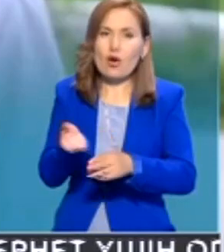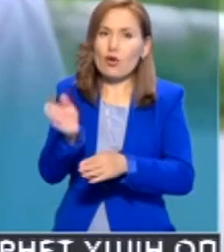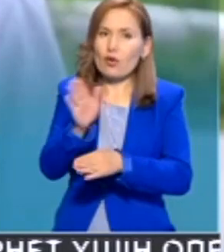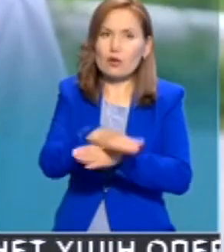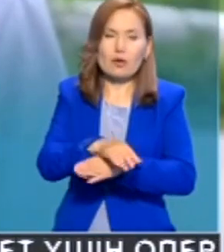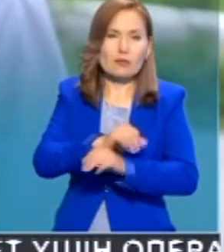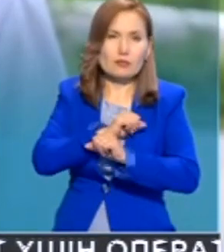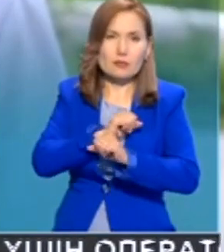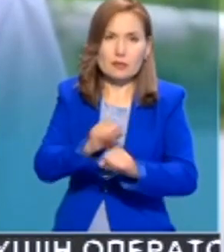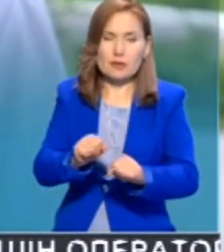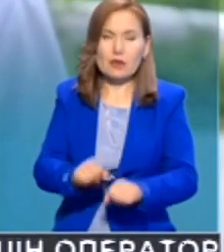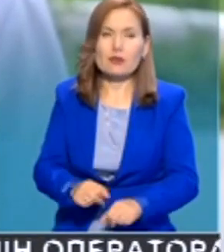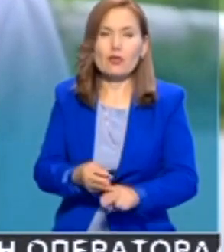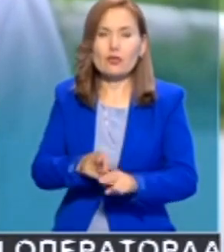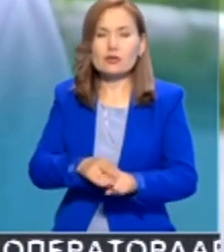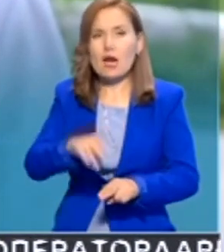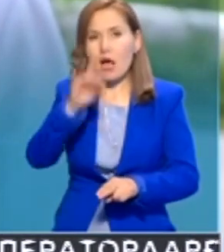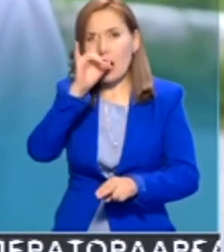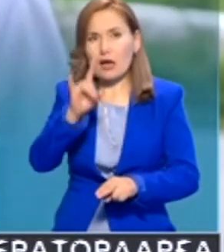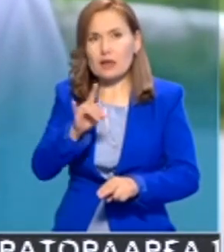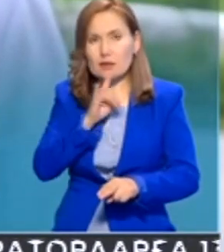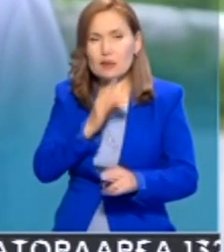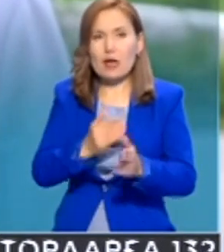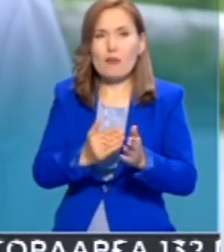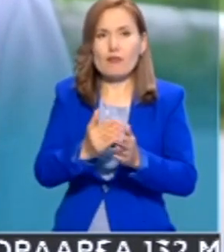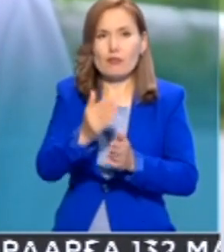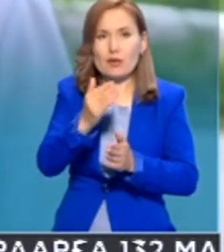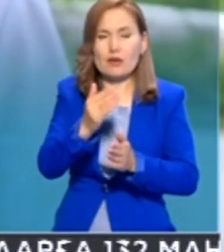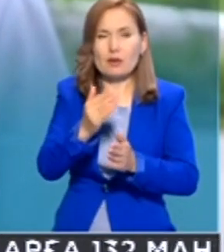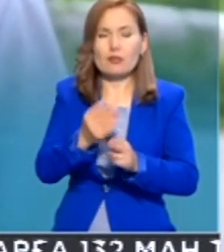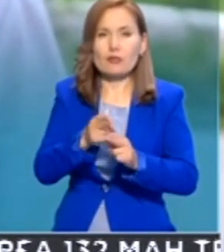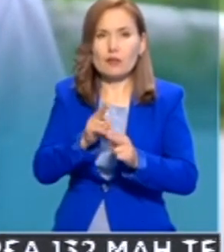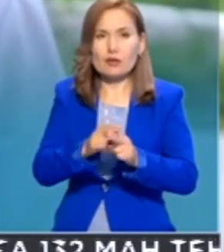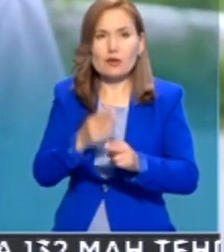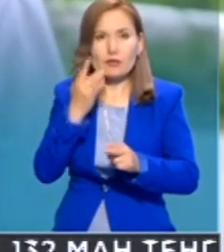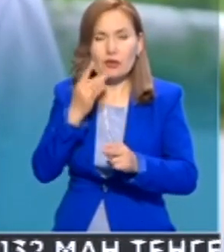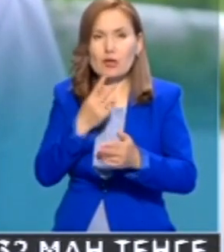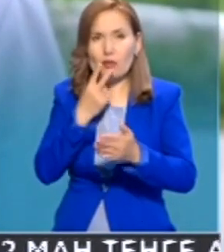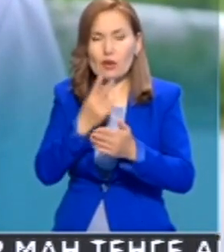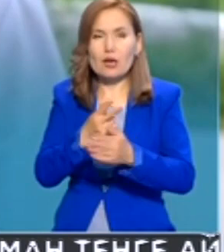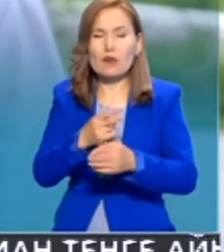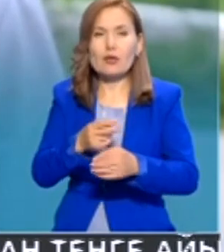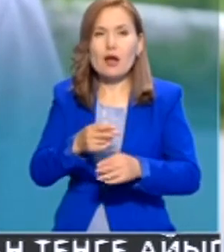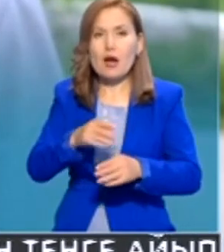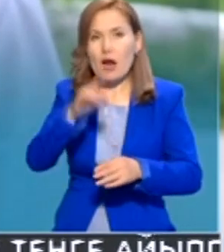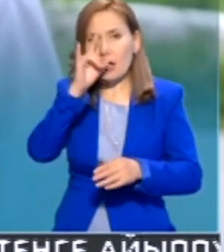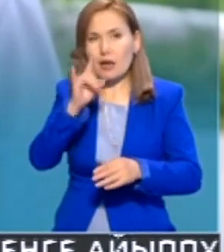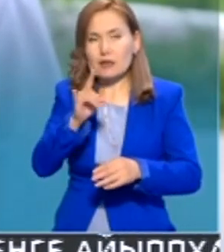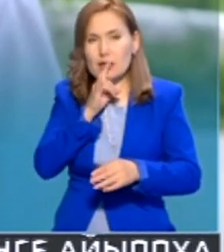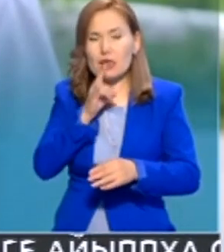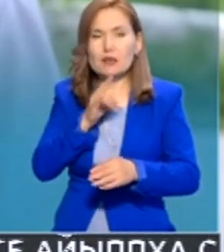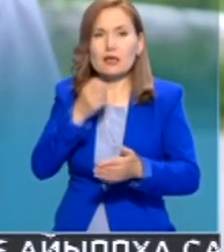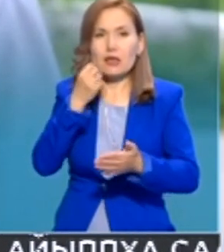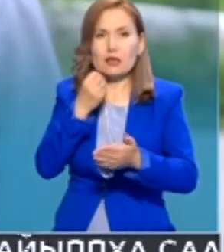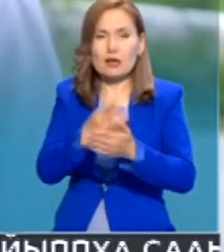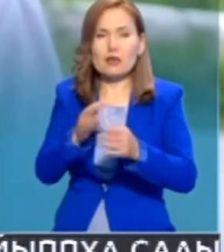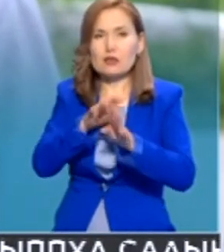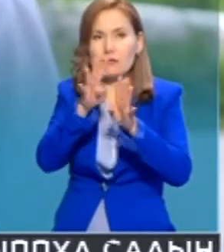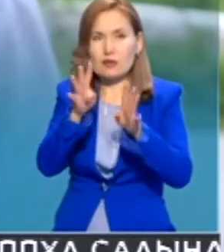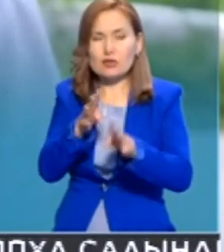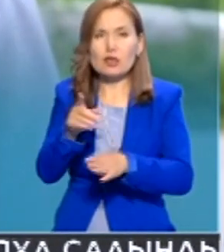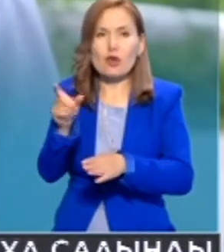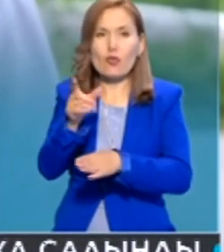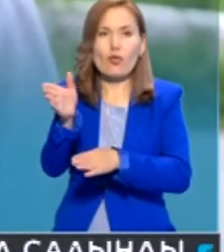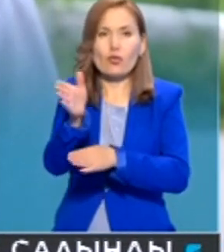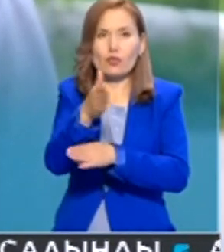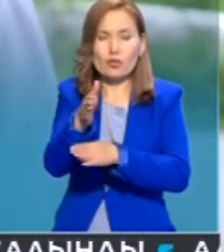биікте өрлесін деген мақсатта, сол мақсатта енді ту деген өте қасиетті, қастерлейтін өте үлкен ұғым ғой.